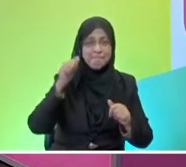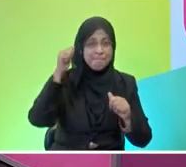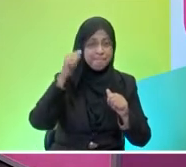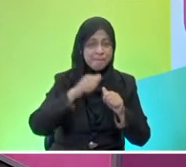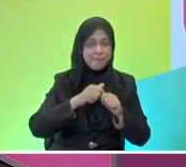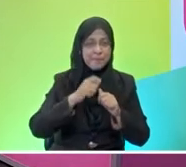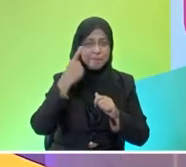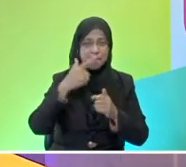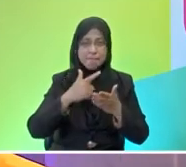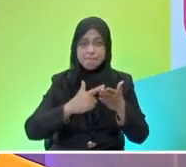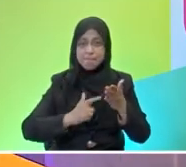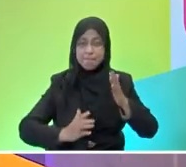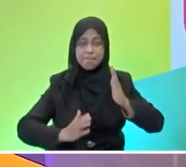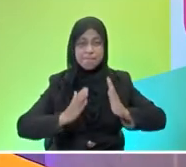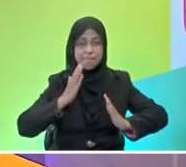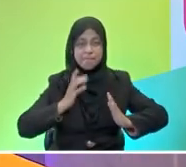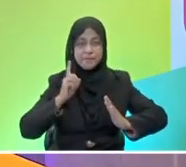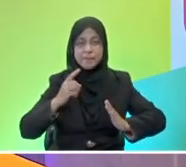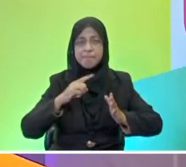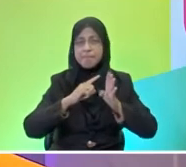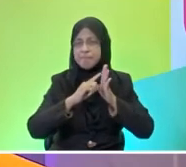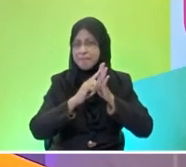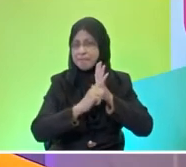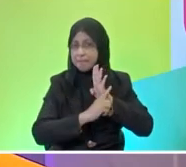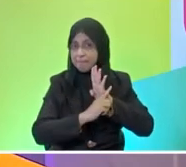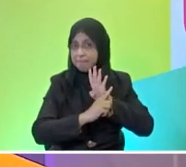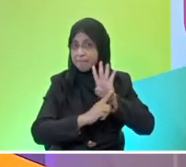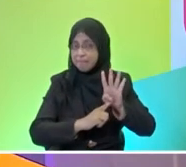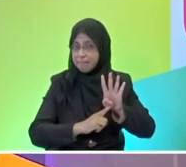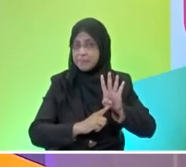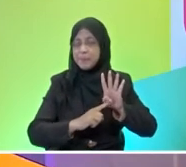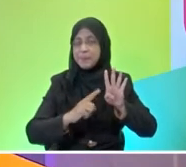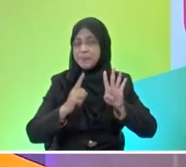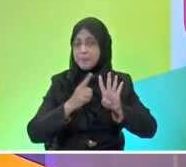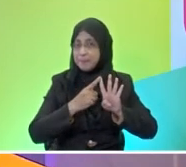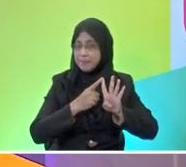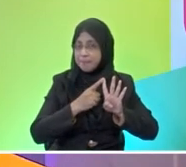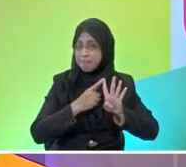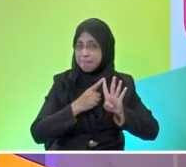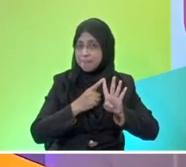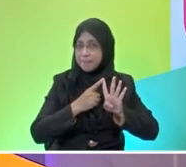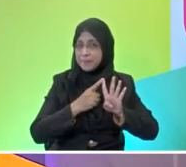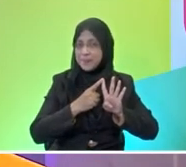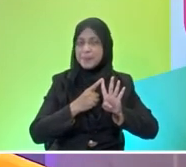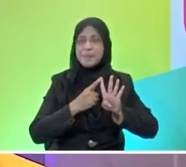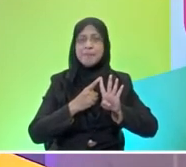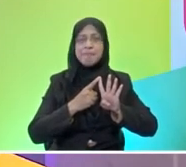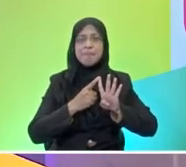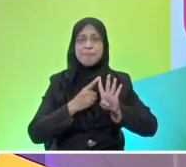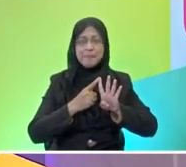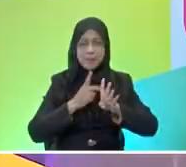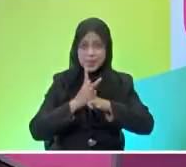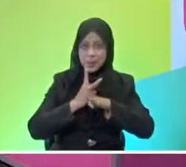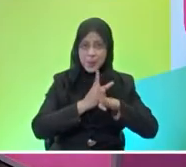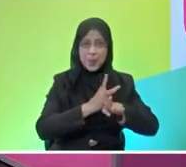melakar robot Hanif pelukan 4 bagian elemen utama yaitu kita ulang sekali lagi Hani kita perlu